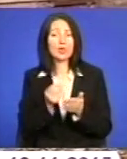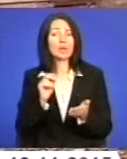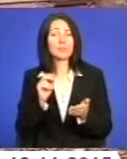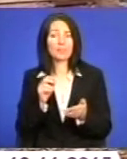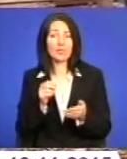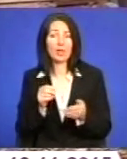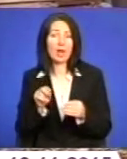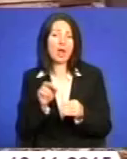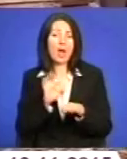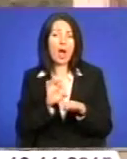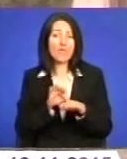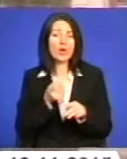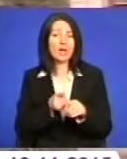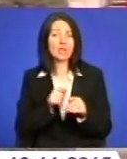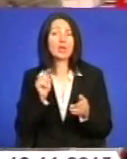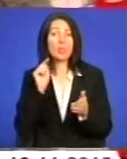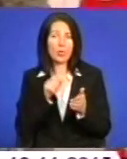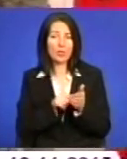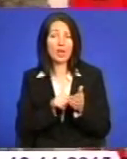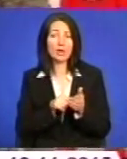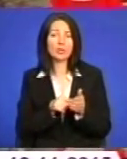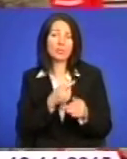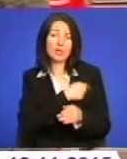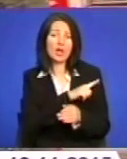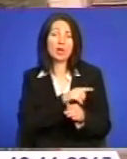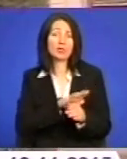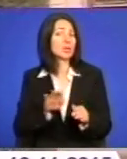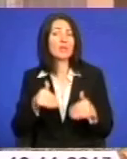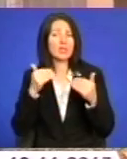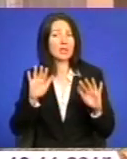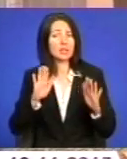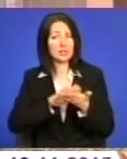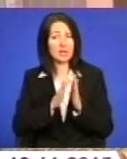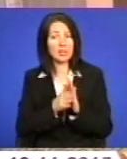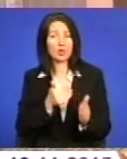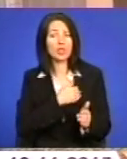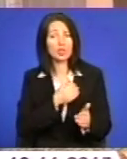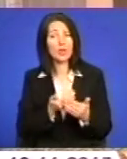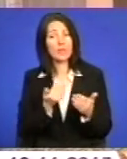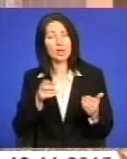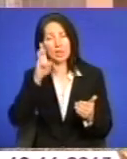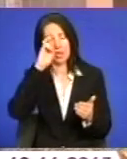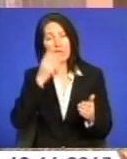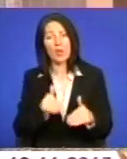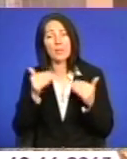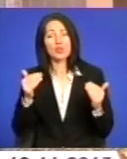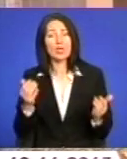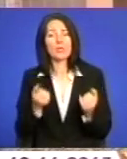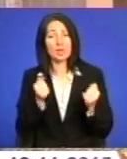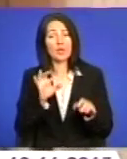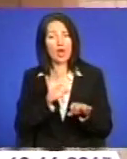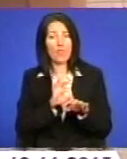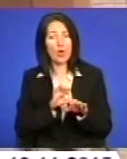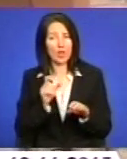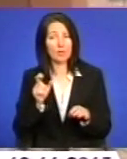які потрапляють до медичних закладів у невідкладному стані. Тому хотілося б від держави більшої підтримки хворих на гіпертонію. Проте,